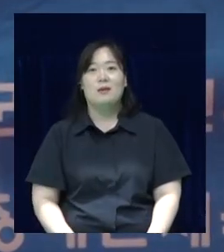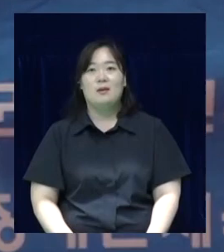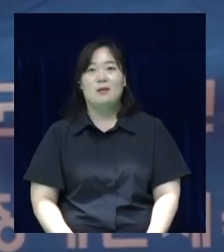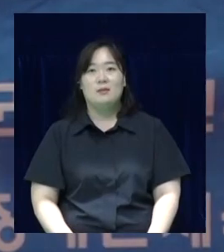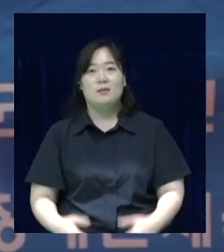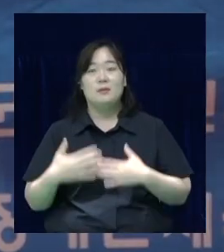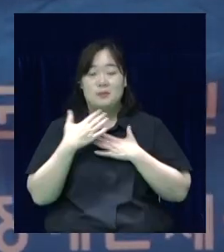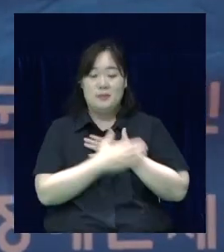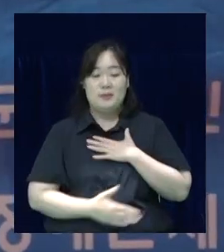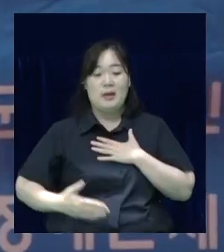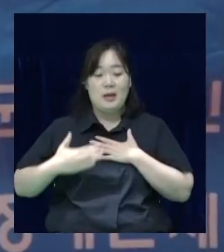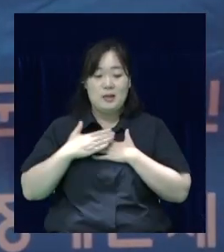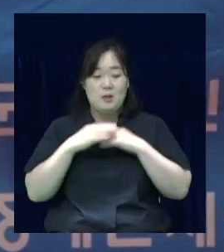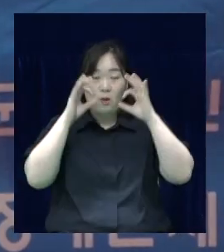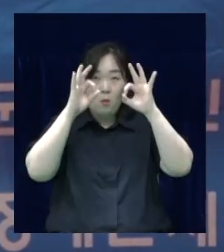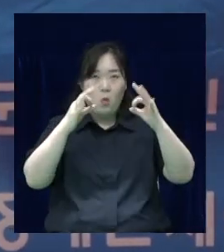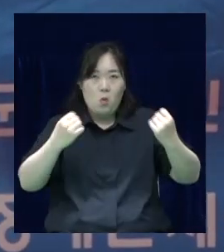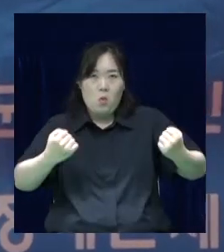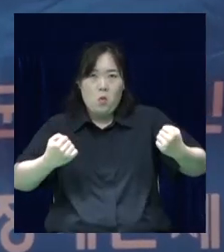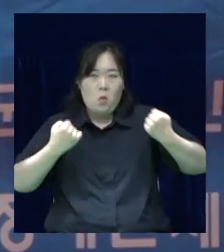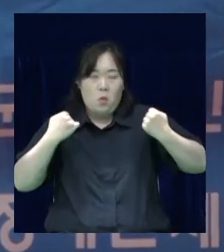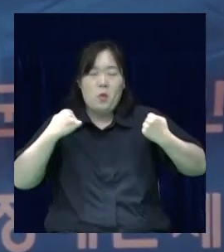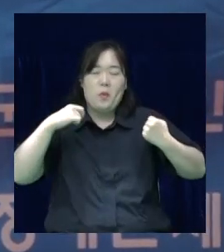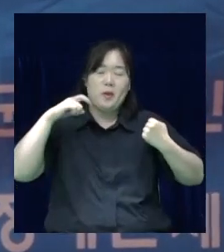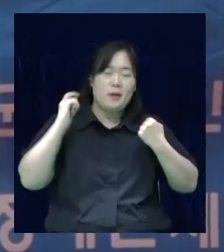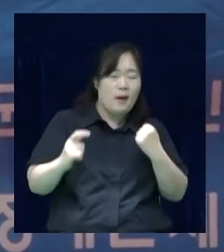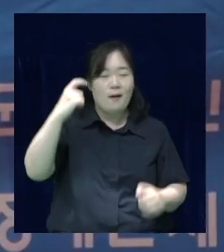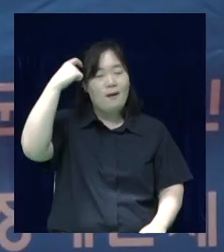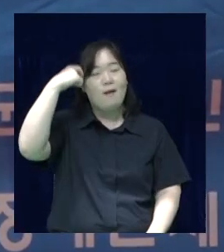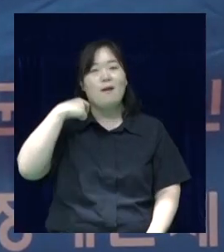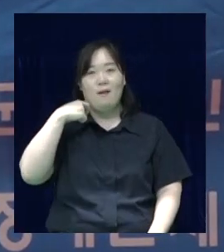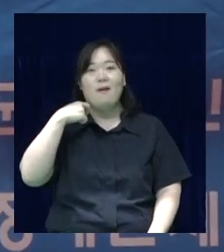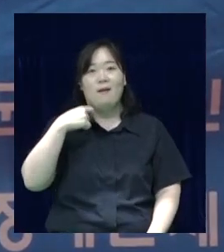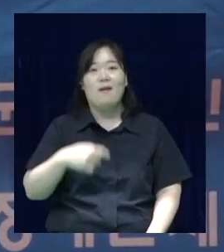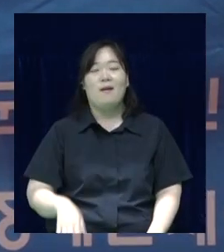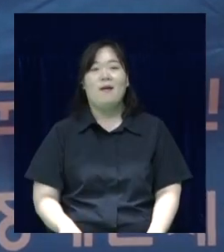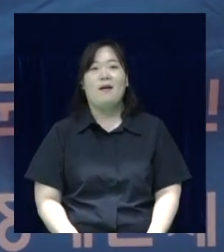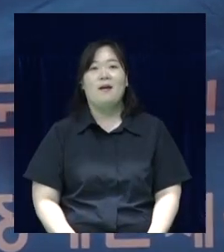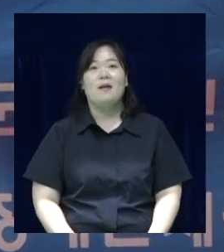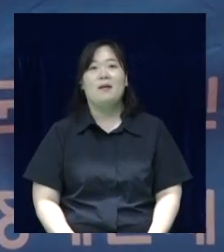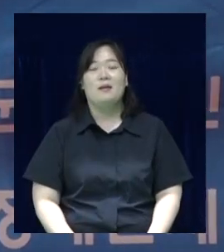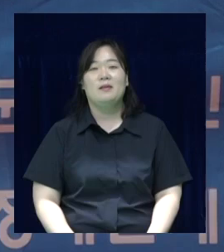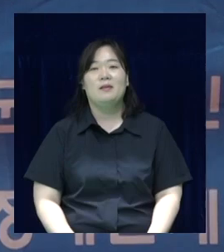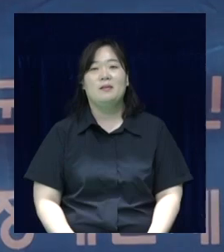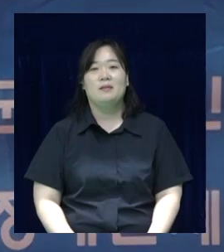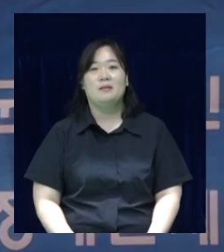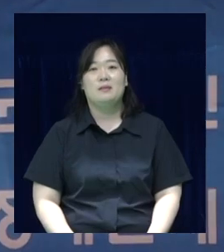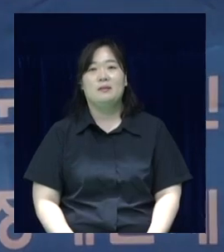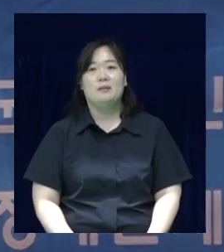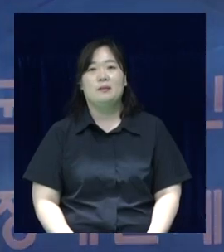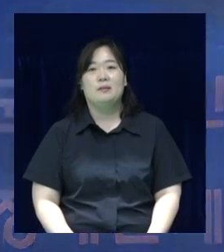보여지는 이 체격의 이 힘이 굉장히 느껴지는 예. 문정훈 선수. 좀 아우라가 느껴지지 그렇죠. 않습니까?